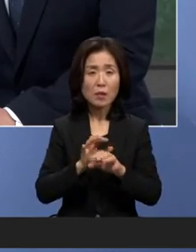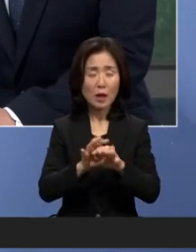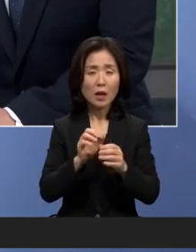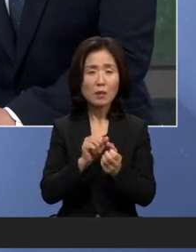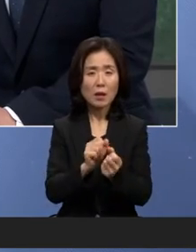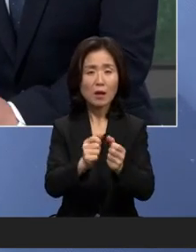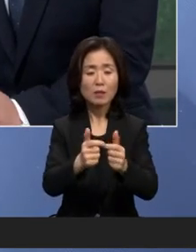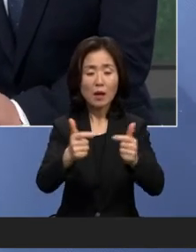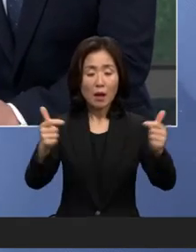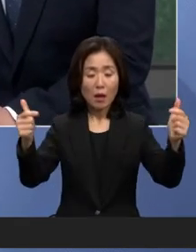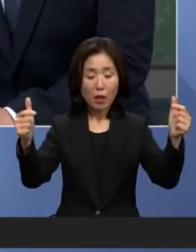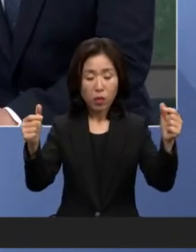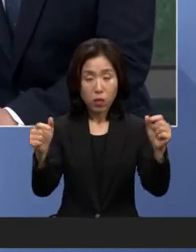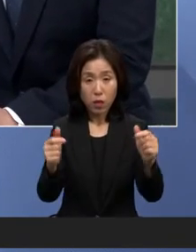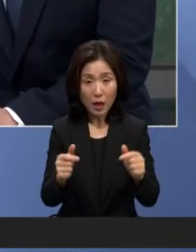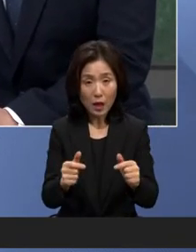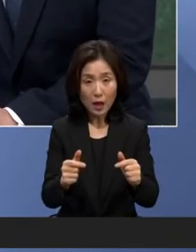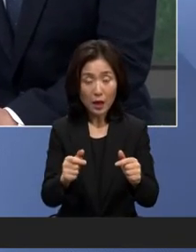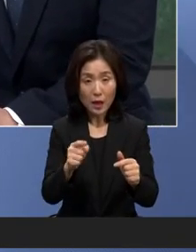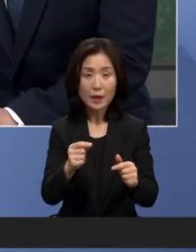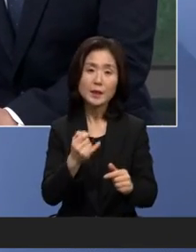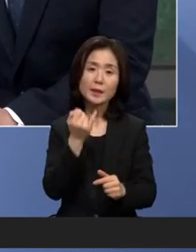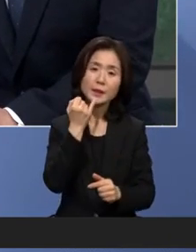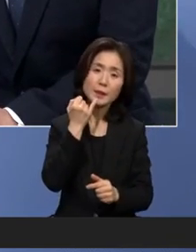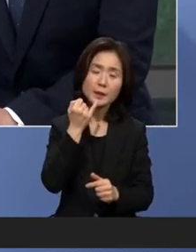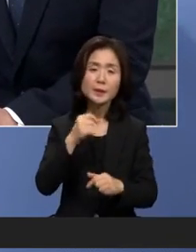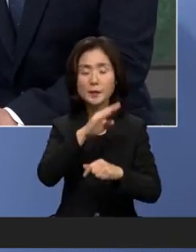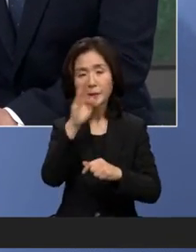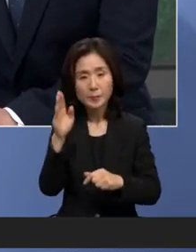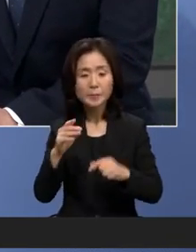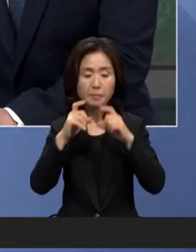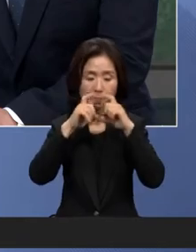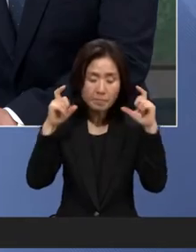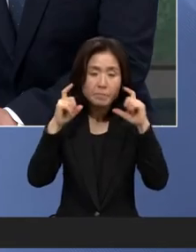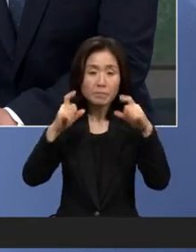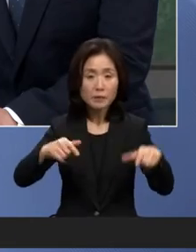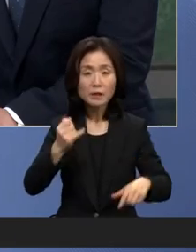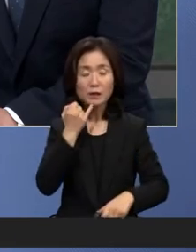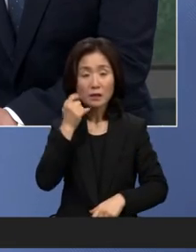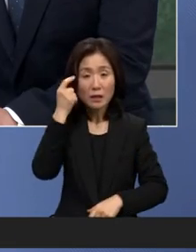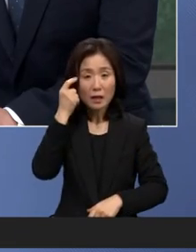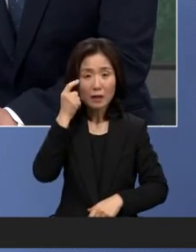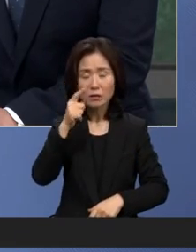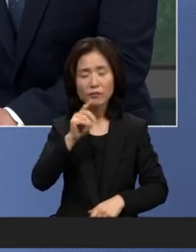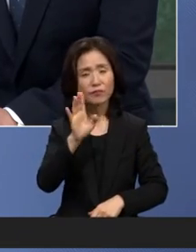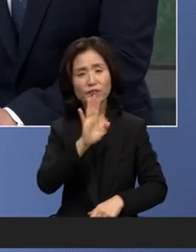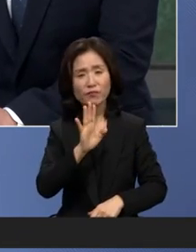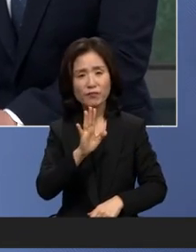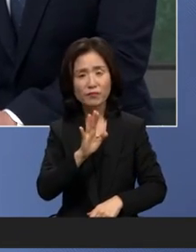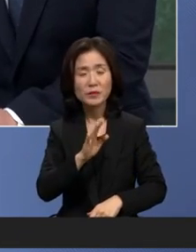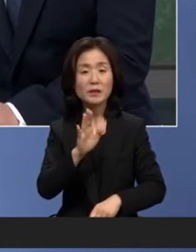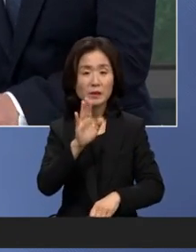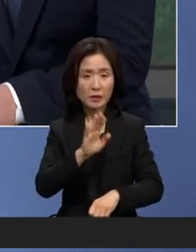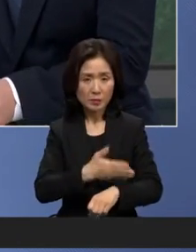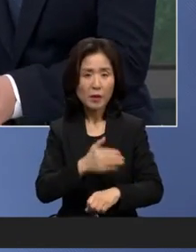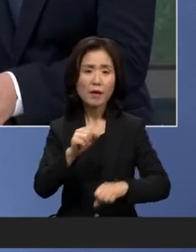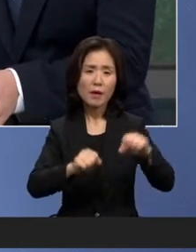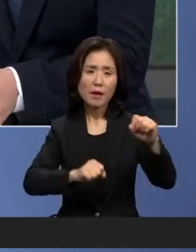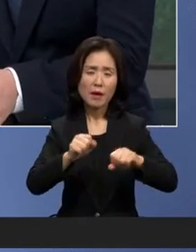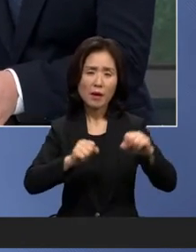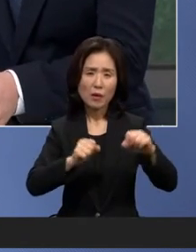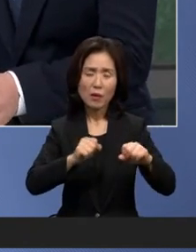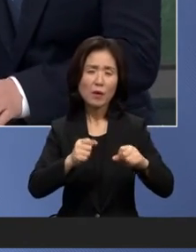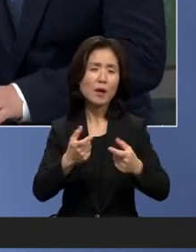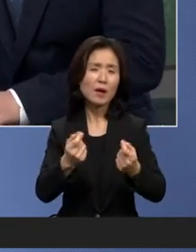고 해서 모든 게 괜찮은 이다 있고 마스크를 벗어 도 된다고 생각하는 건 네안데르탈인 그러니까 원시인 같은 사고 라고